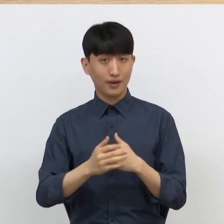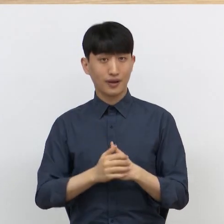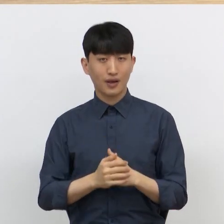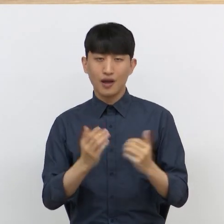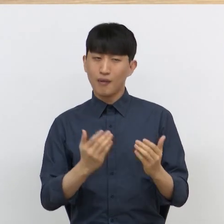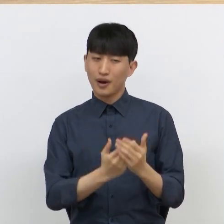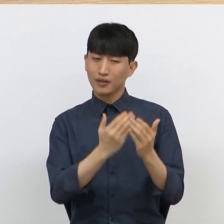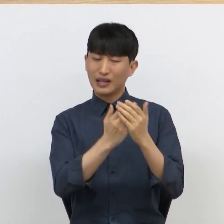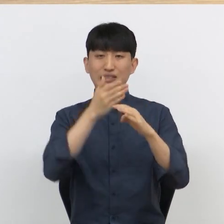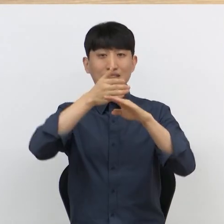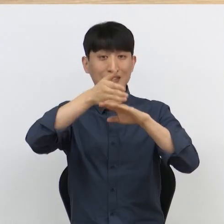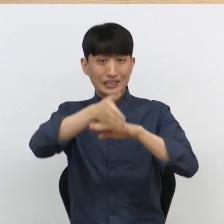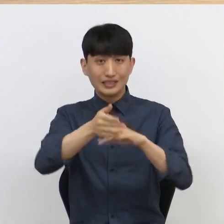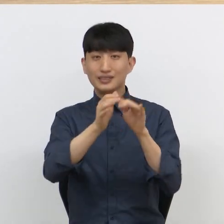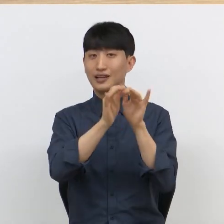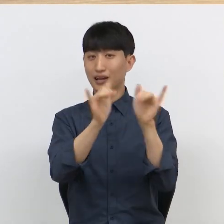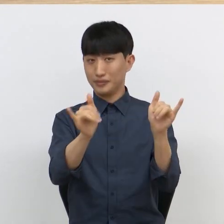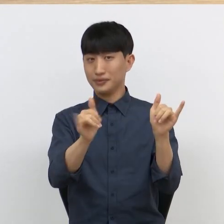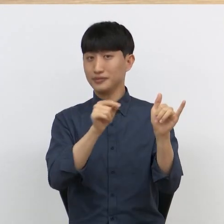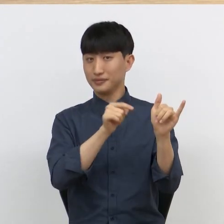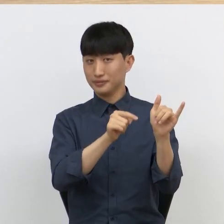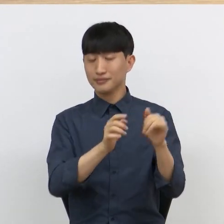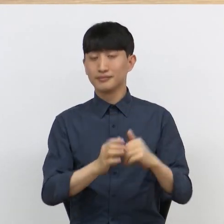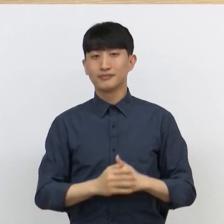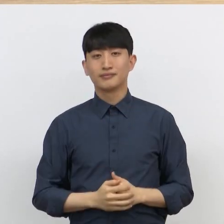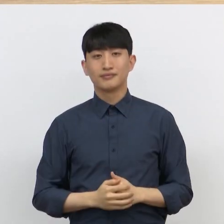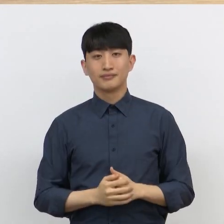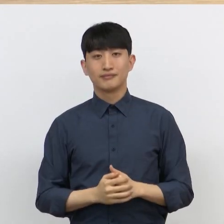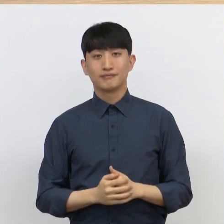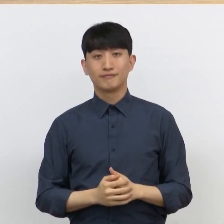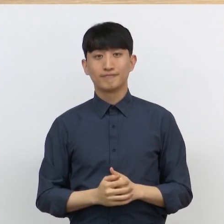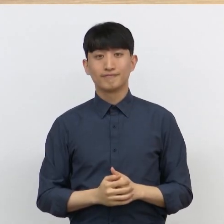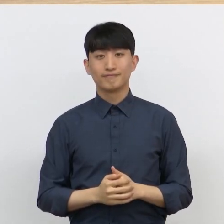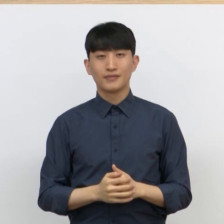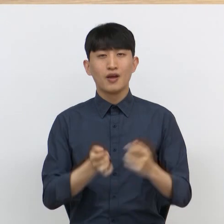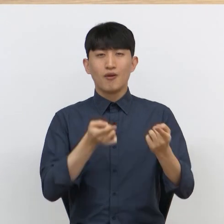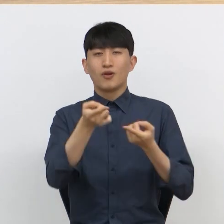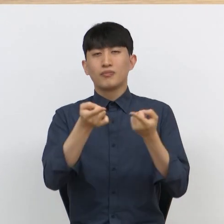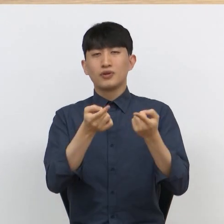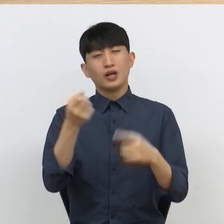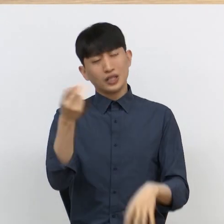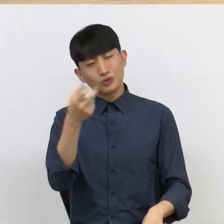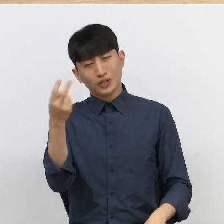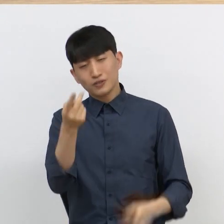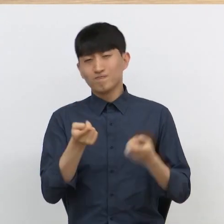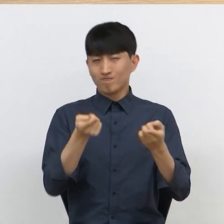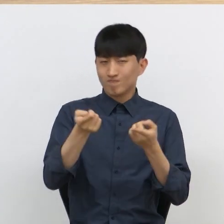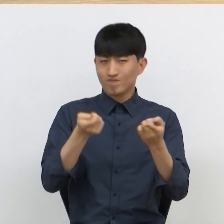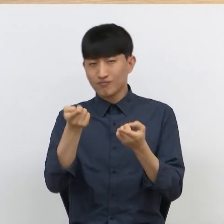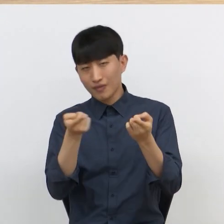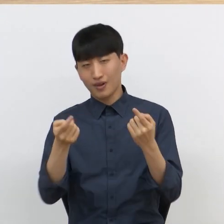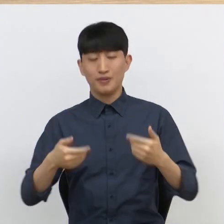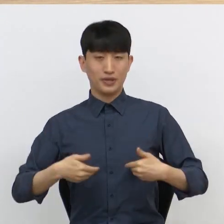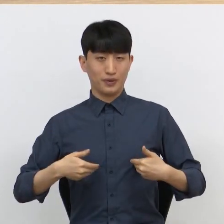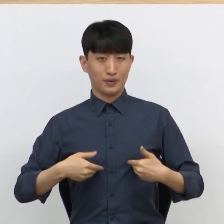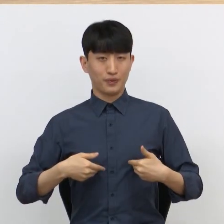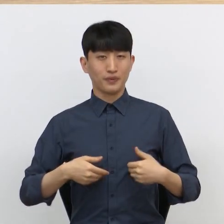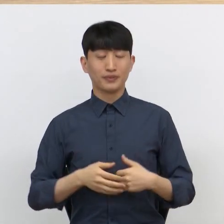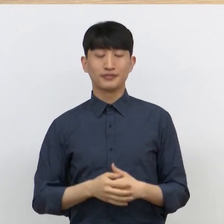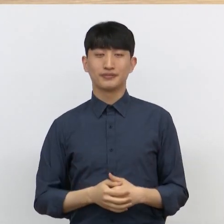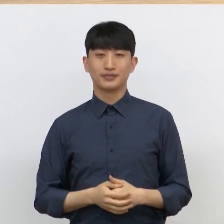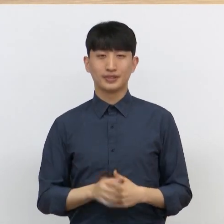발달이 더 느린 사람들은 이게 훨씬 더 매핑을 많이 해야 좋아질 수 있는 가능성이 있습니다.